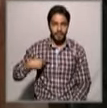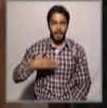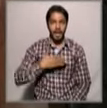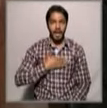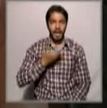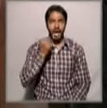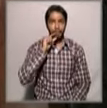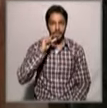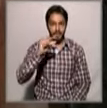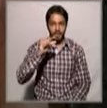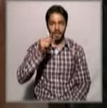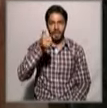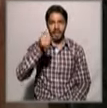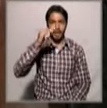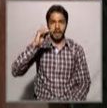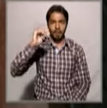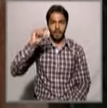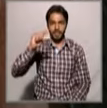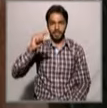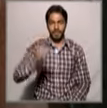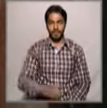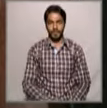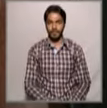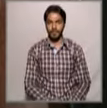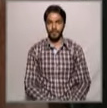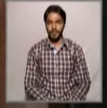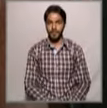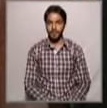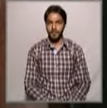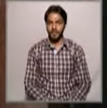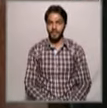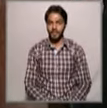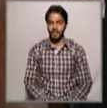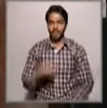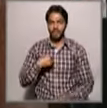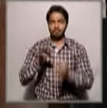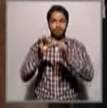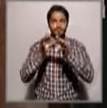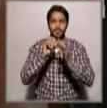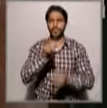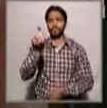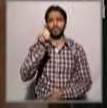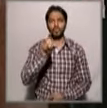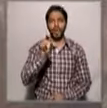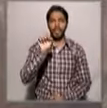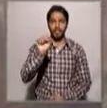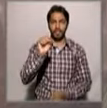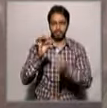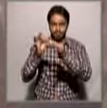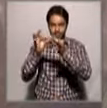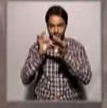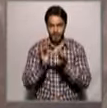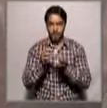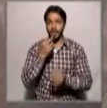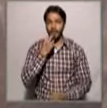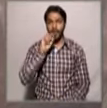عنك، ربنا يرضى عنك يا حبيبي، تفضل. كنت عايز اسال الشيخ عن حاجه كده. نعم. انا